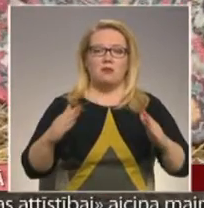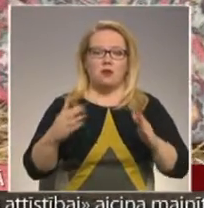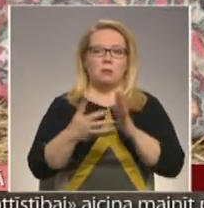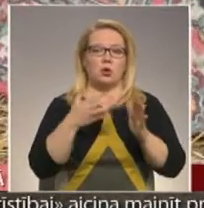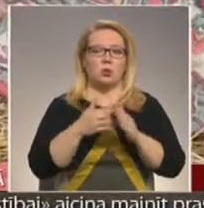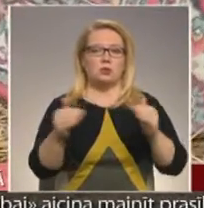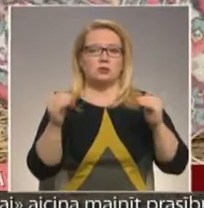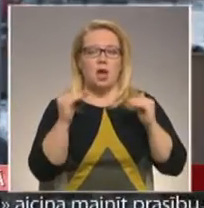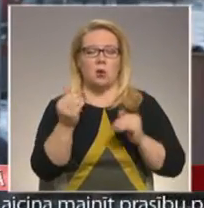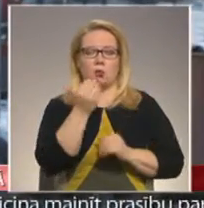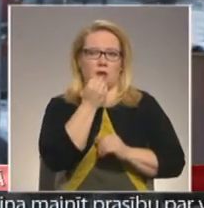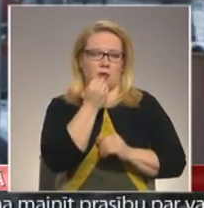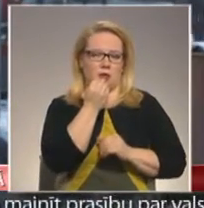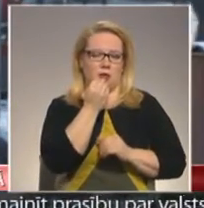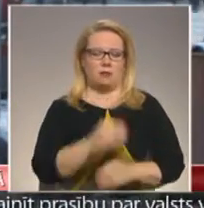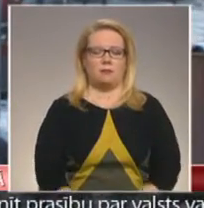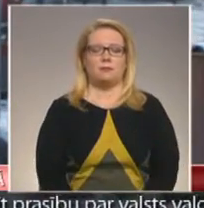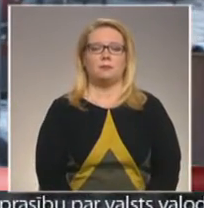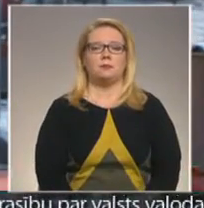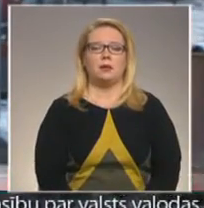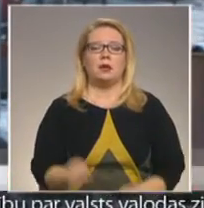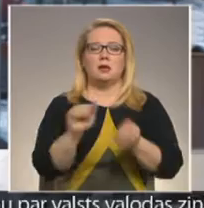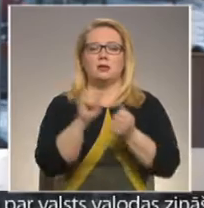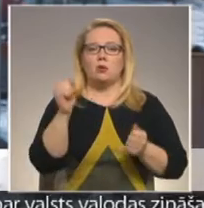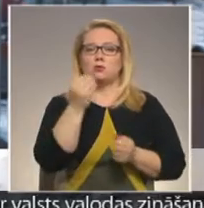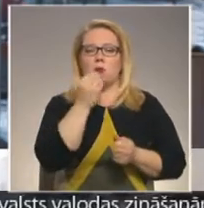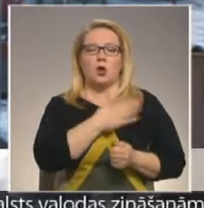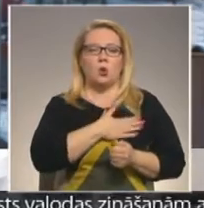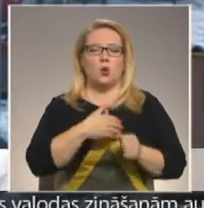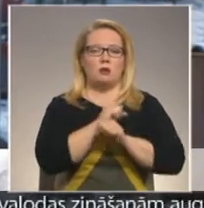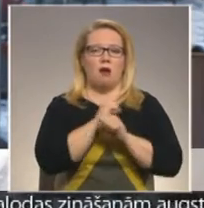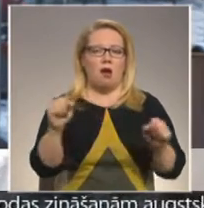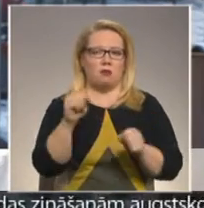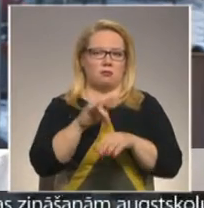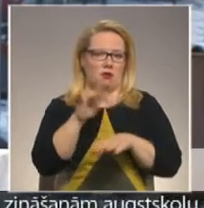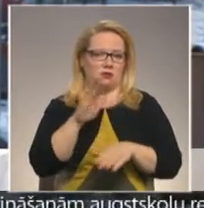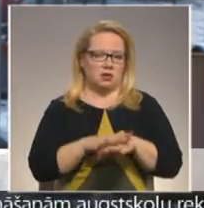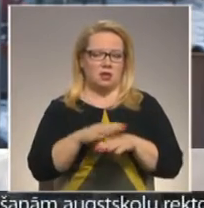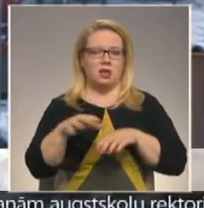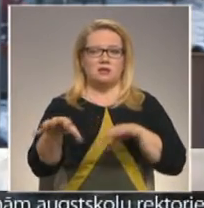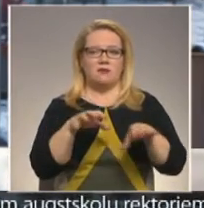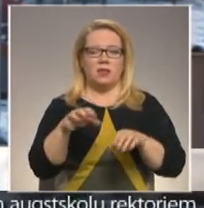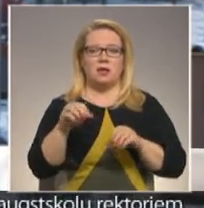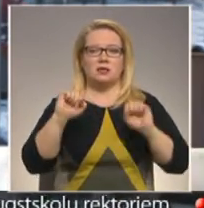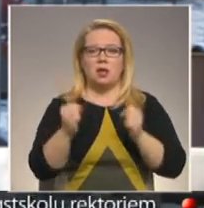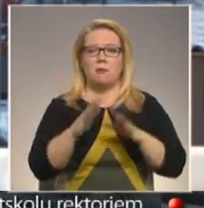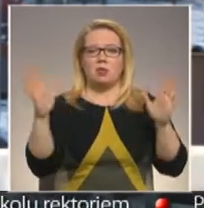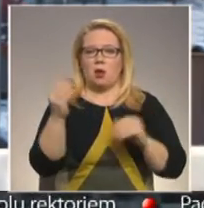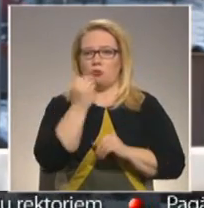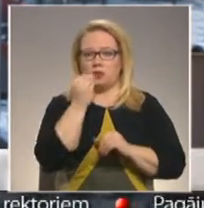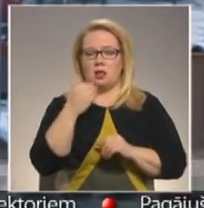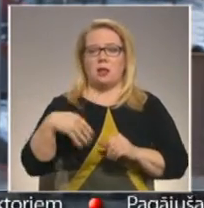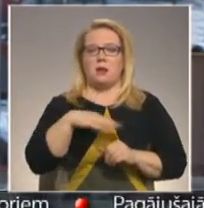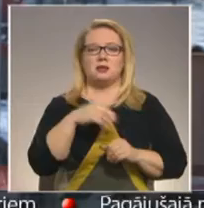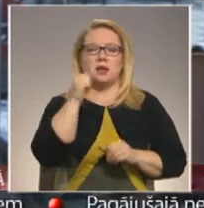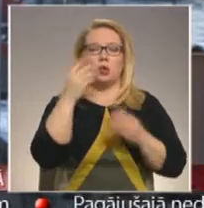trūkst segu un ēdiena. Сухие корма очень. Sausā barība ļoti ātri aiziet. Dzīvnieki ziemā daudz vairāk ēd. Mēs katru